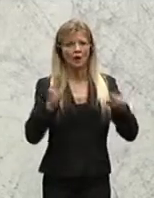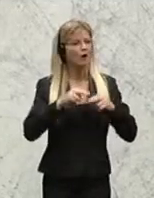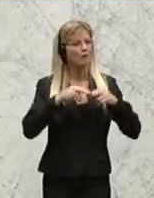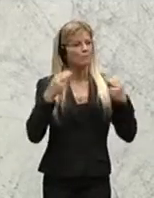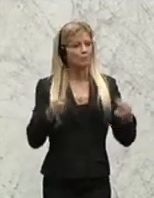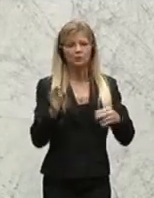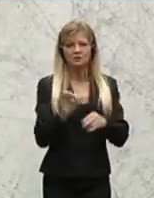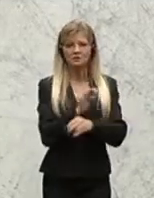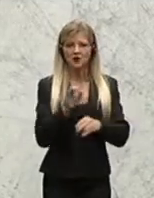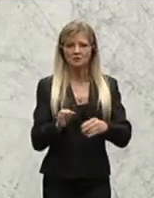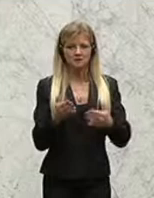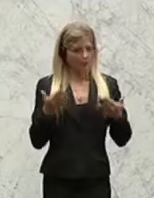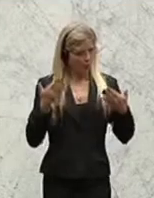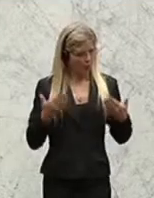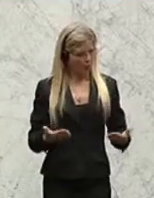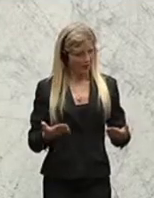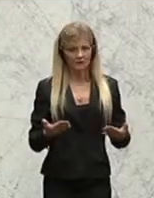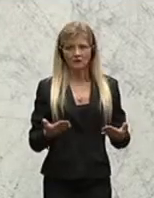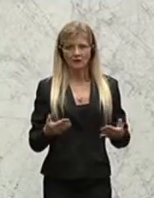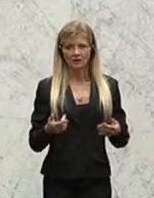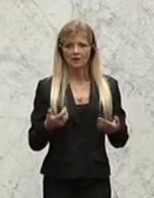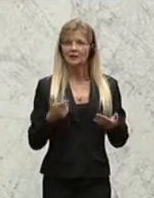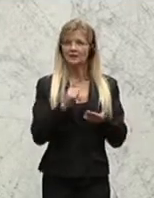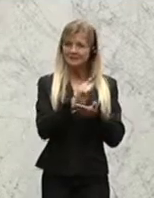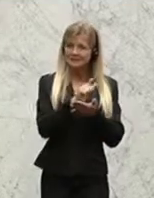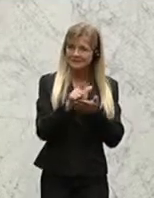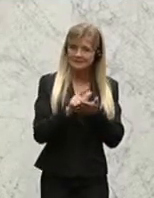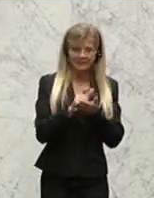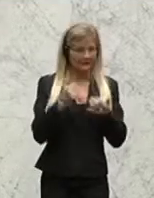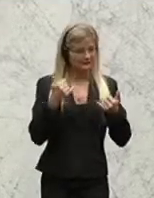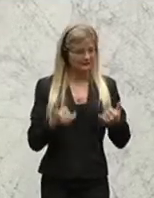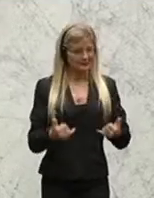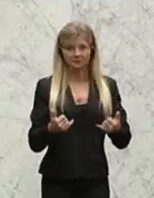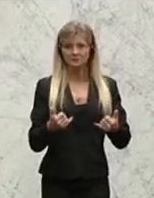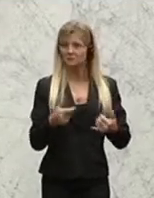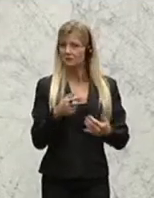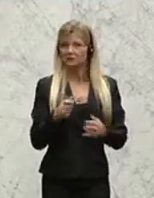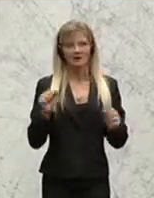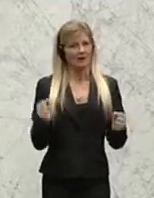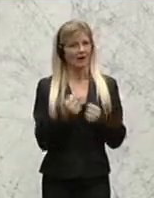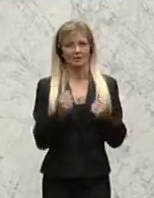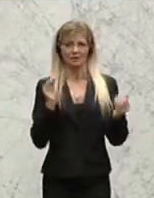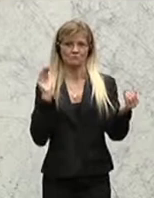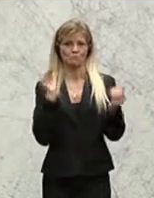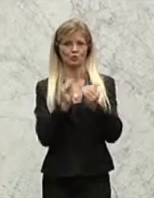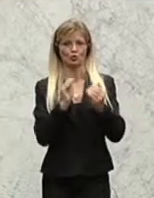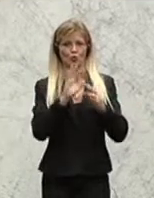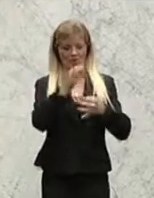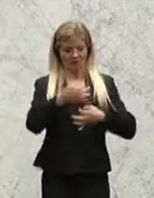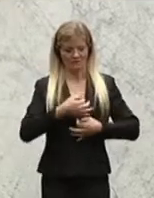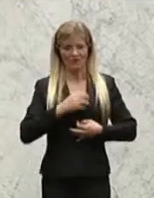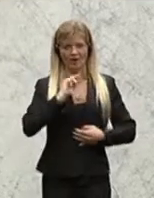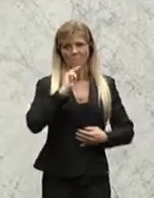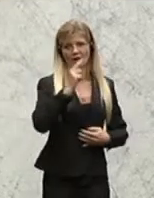an diesem Tag zu dieser Zeit die Anfrage nicht persönlich beantworten wird können.